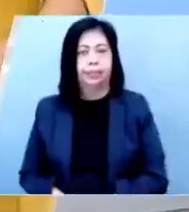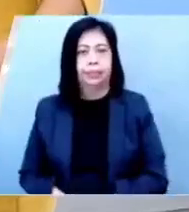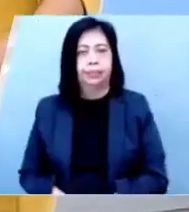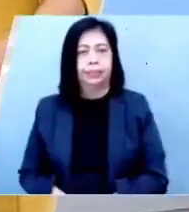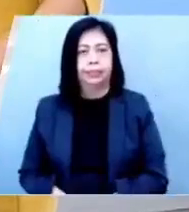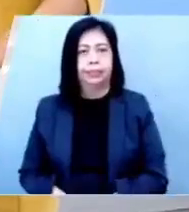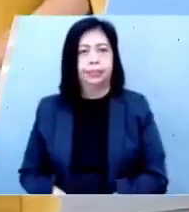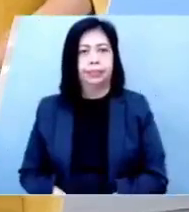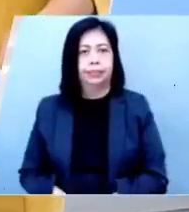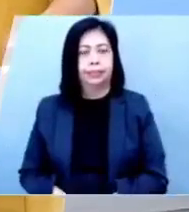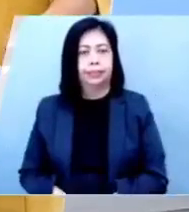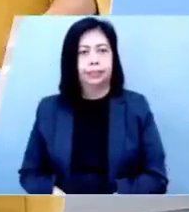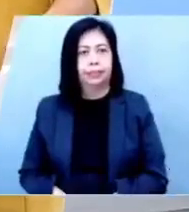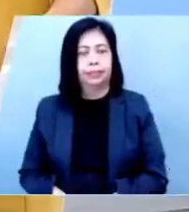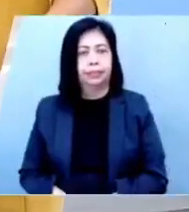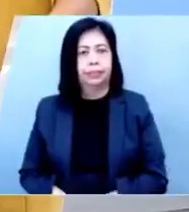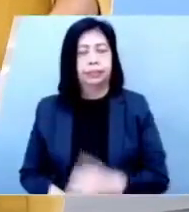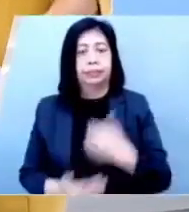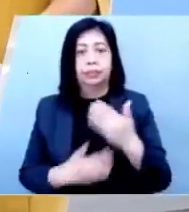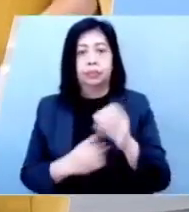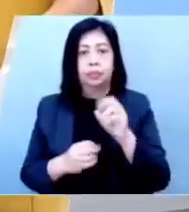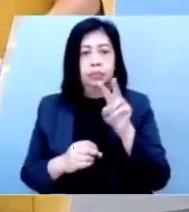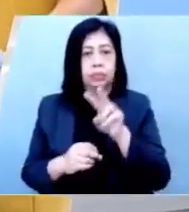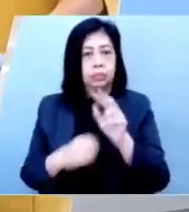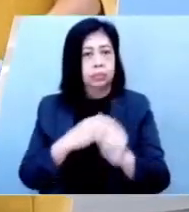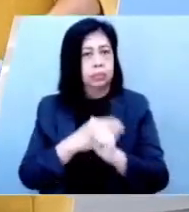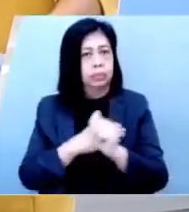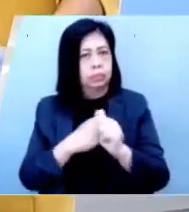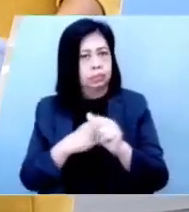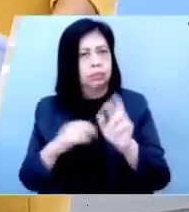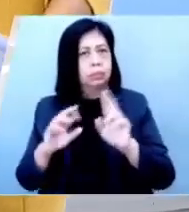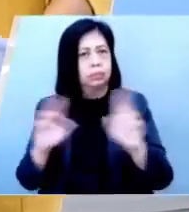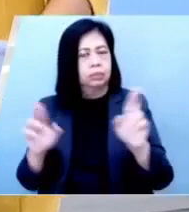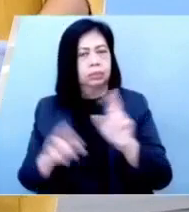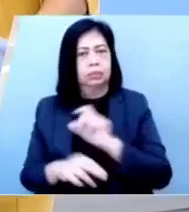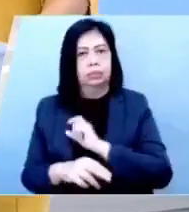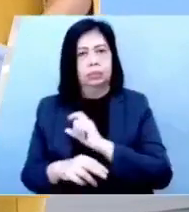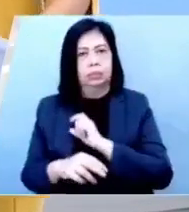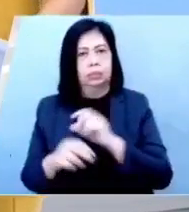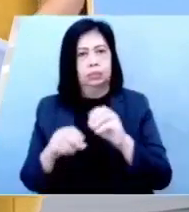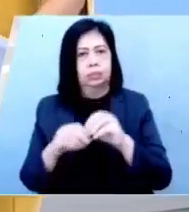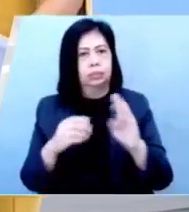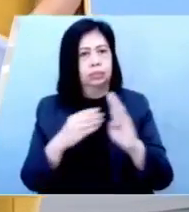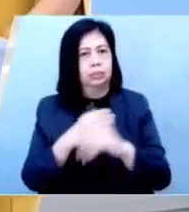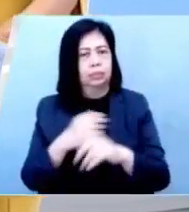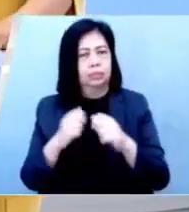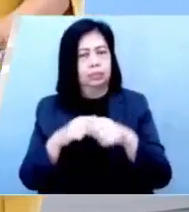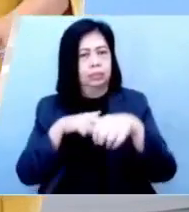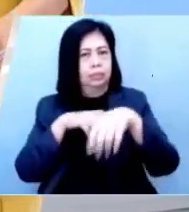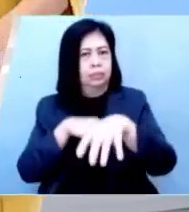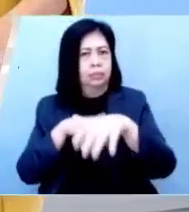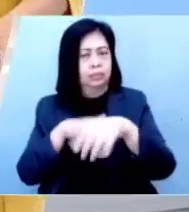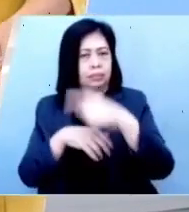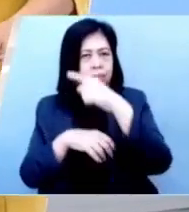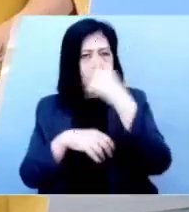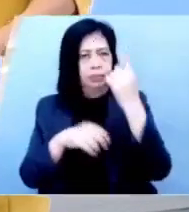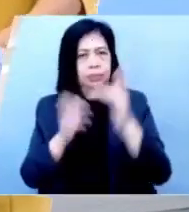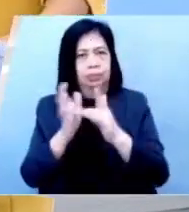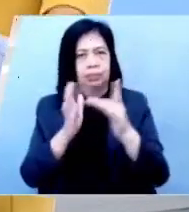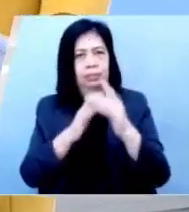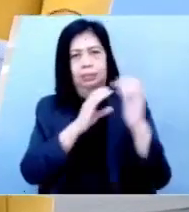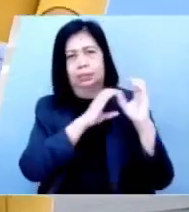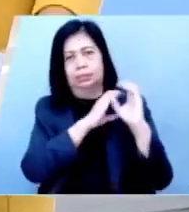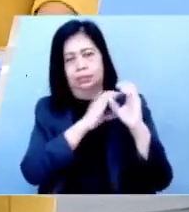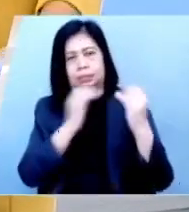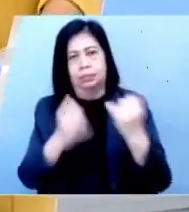wala mang nakikitang banta pinaghahandaan ng PNP ang seguridad sa pagbabalik ng translasyon ng itim na Nazareno Ngayong taon